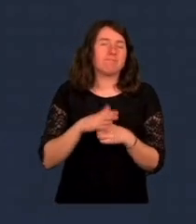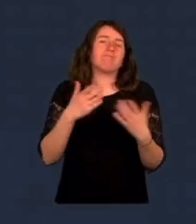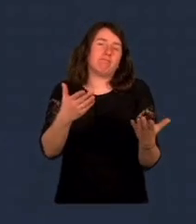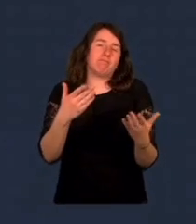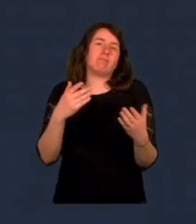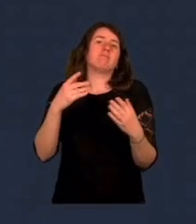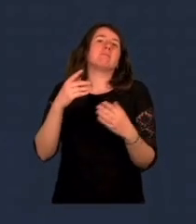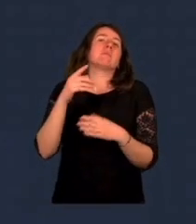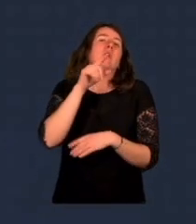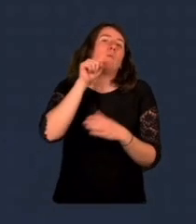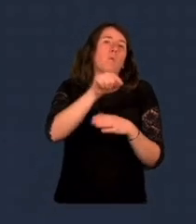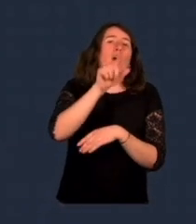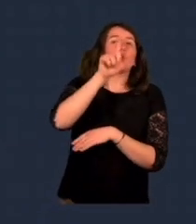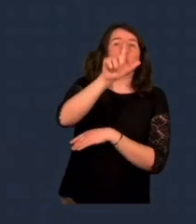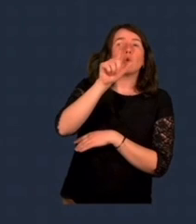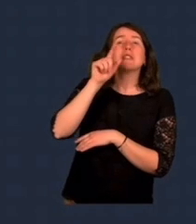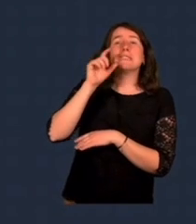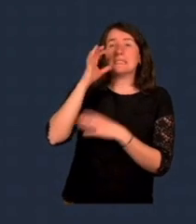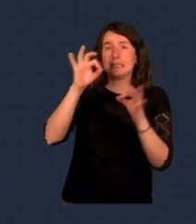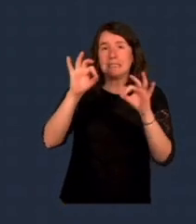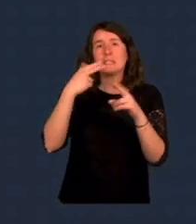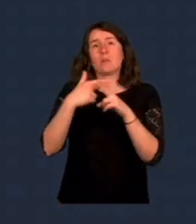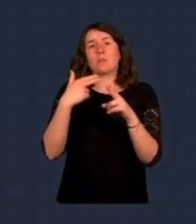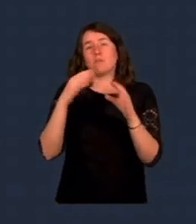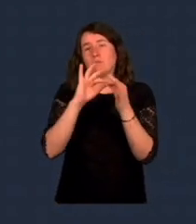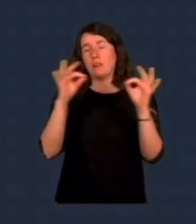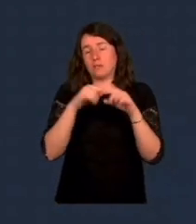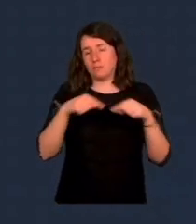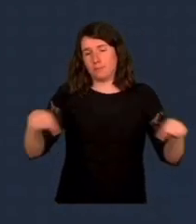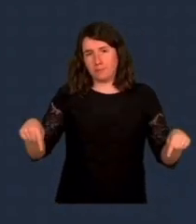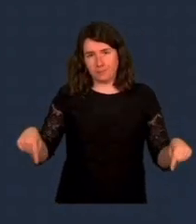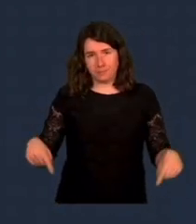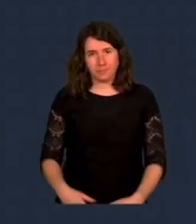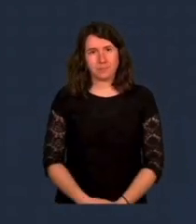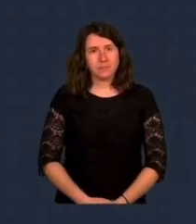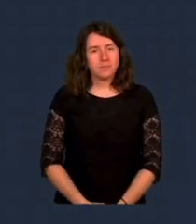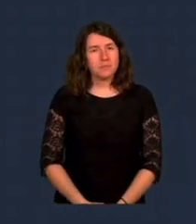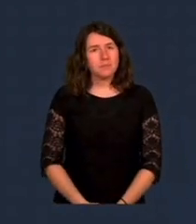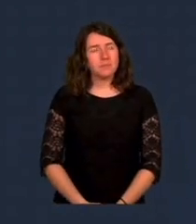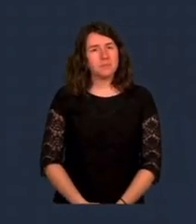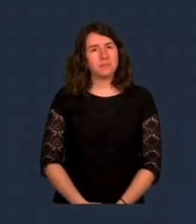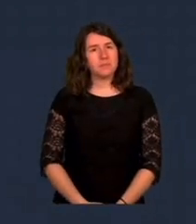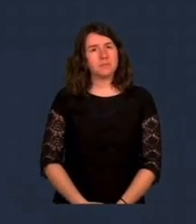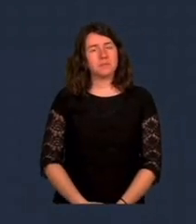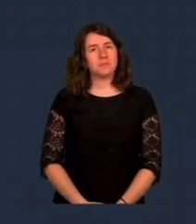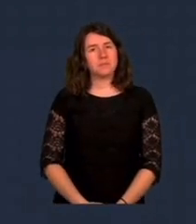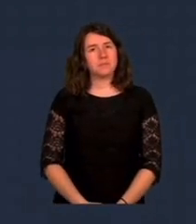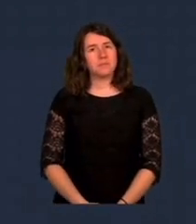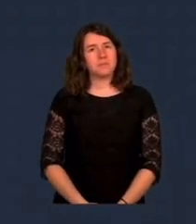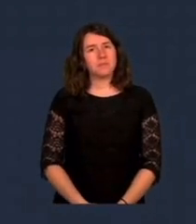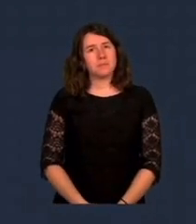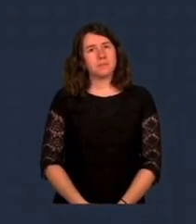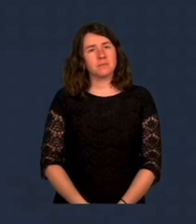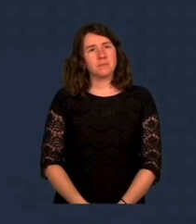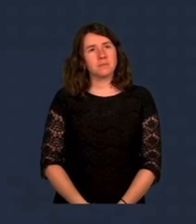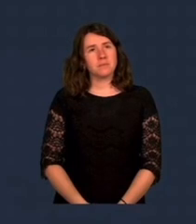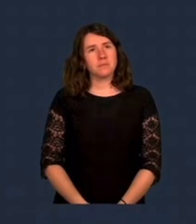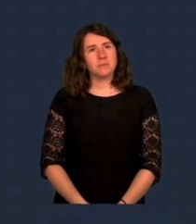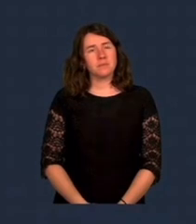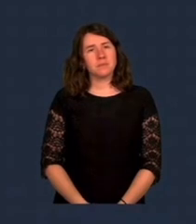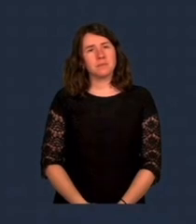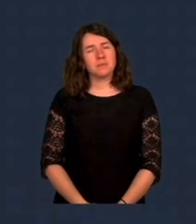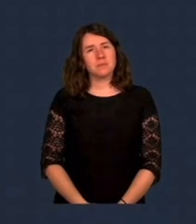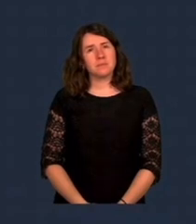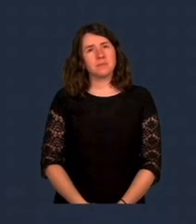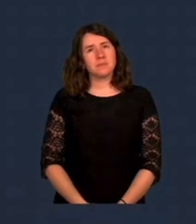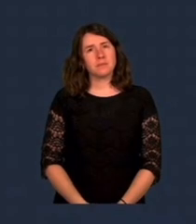ajoutant un point 2.10. Le versement des fonds régionaux interviendra à l'issue de la formalisation du volet mobilité qui garantira la liberté de déplacement